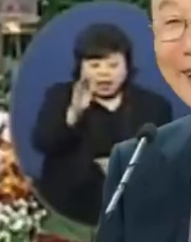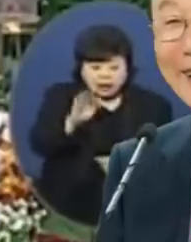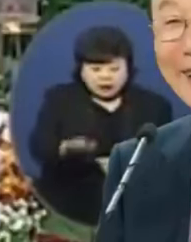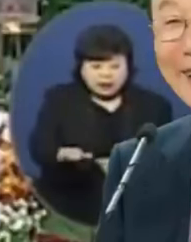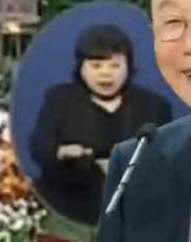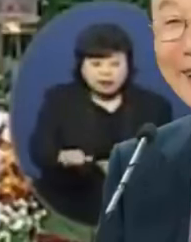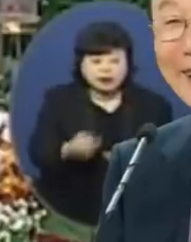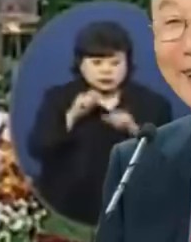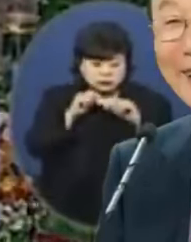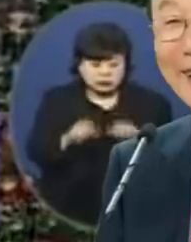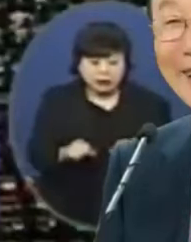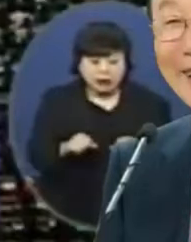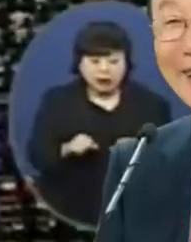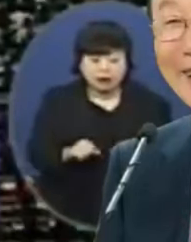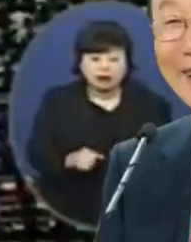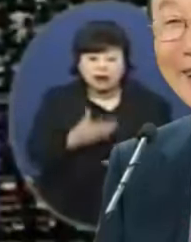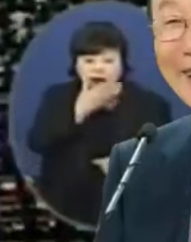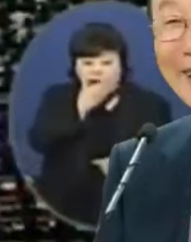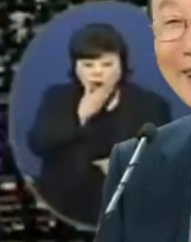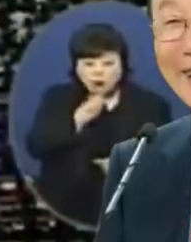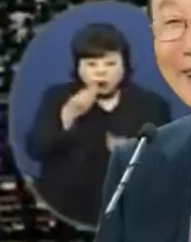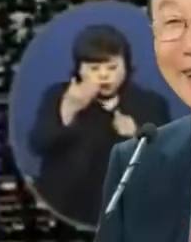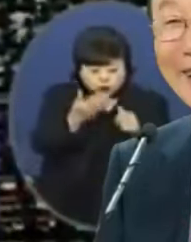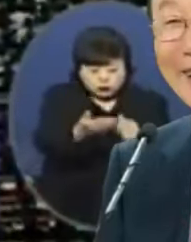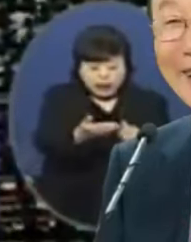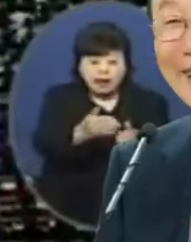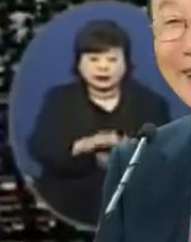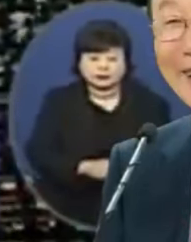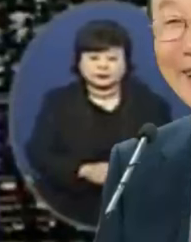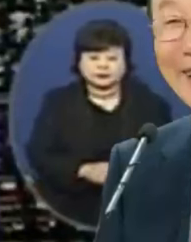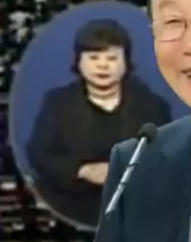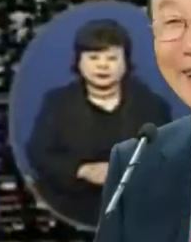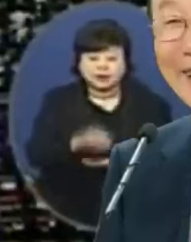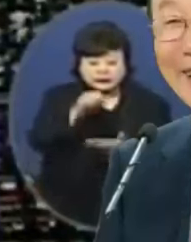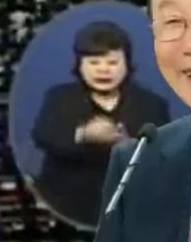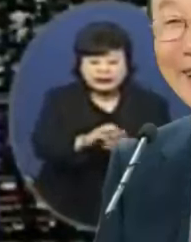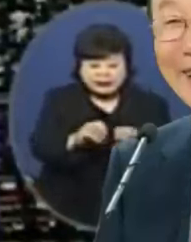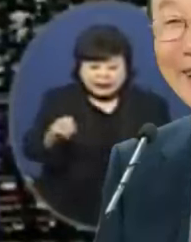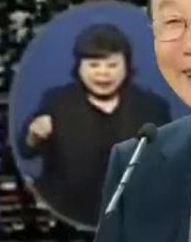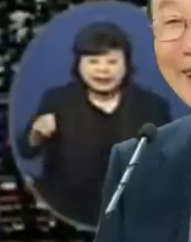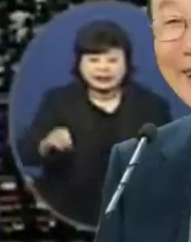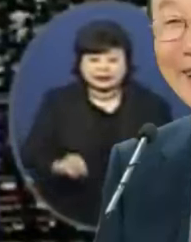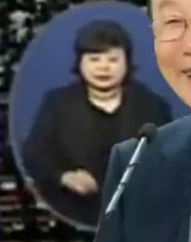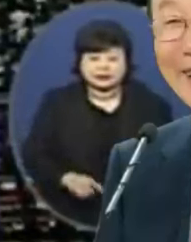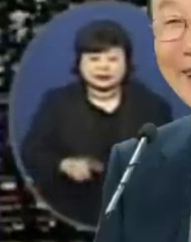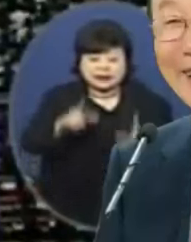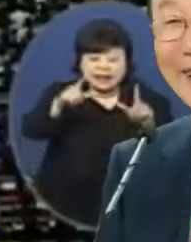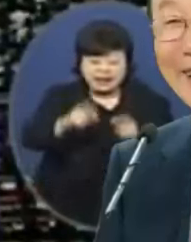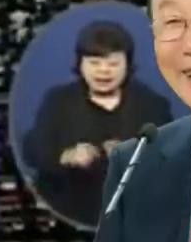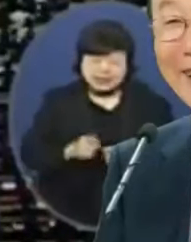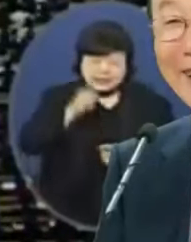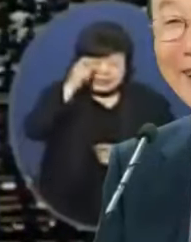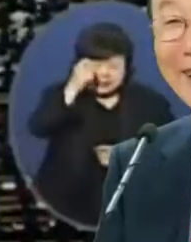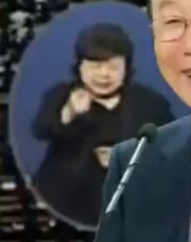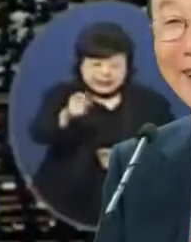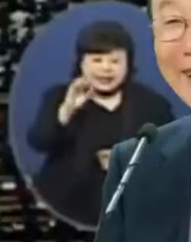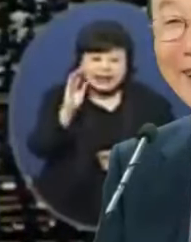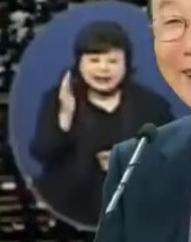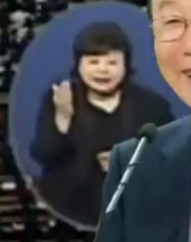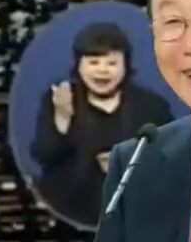너희가 살 것이요 복이 너희에게 있을 것이며 너희가 차지한 땅에서 너희 날이 길리라고